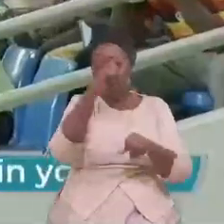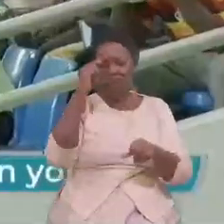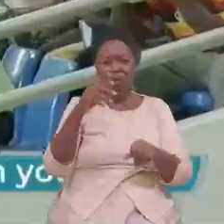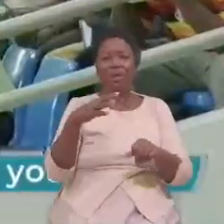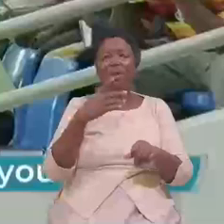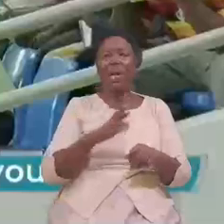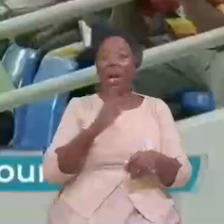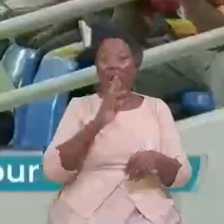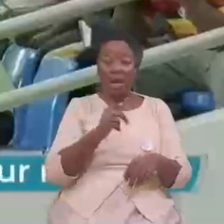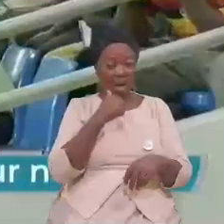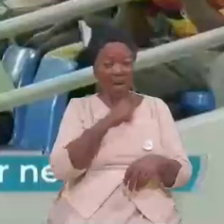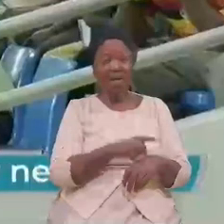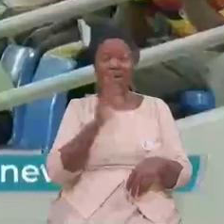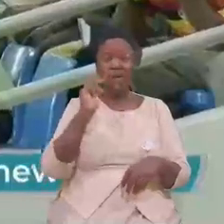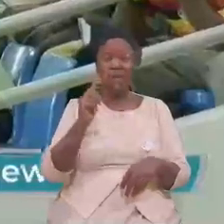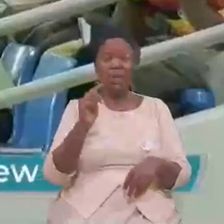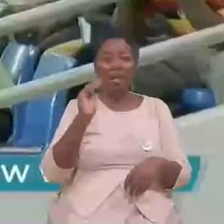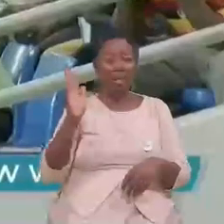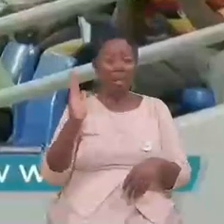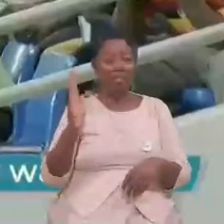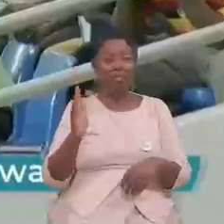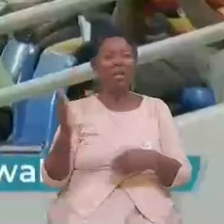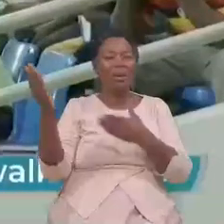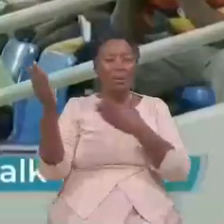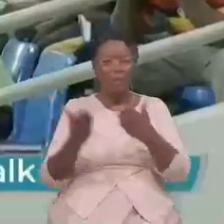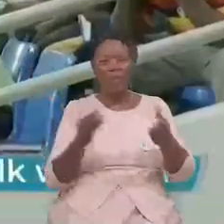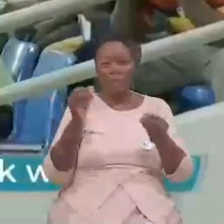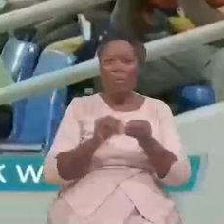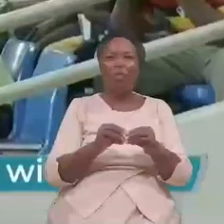beaucoup. C'est pourquoi tu dois sortir témoigner.